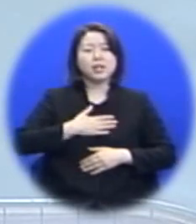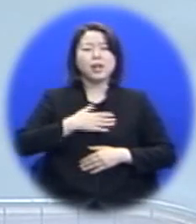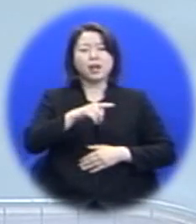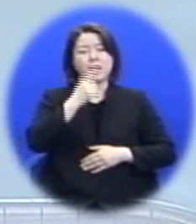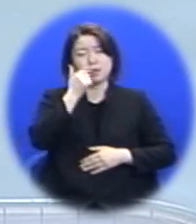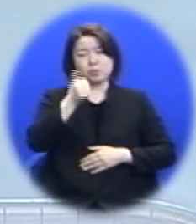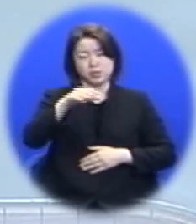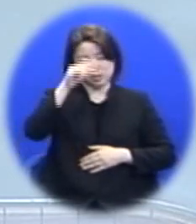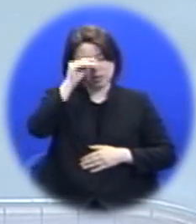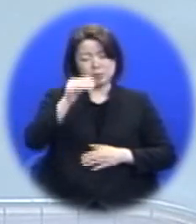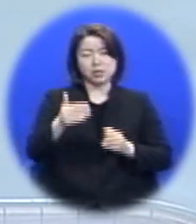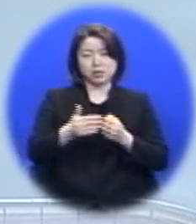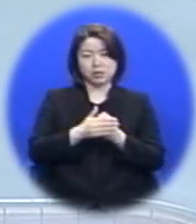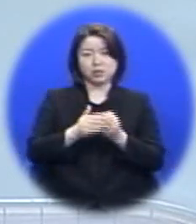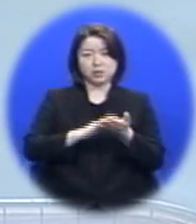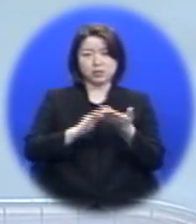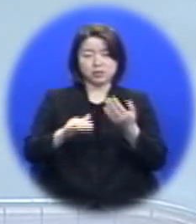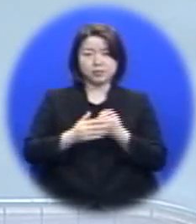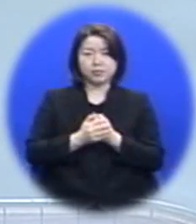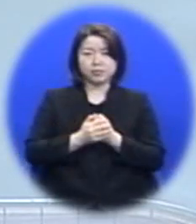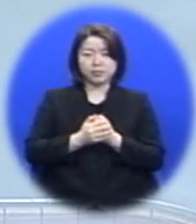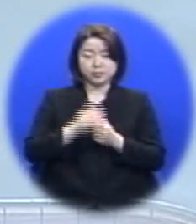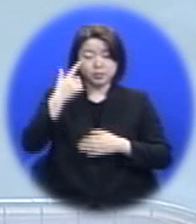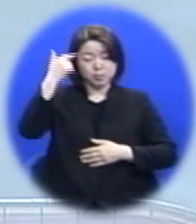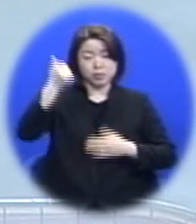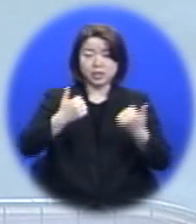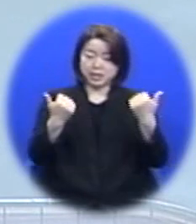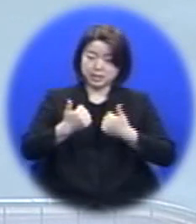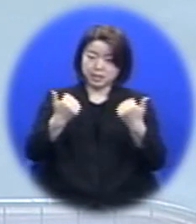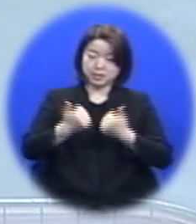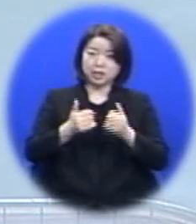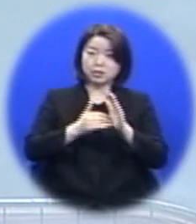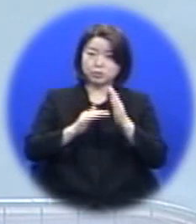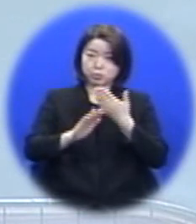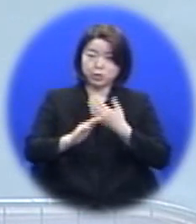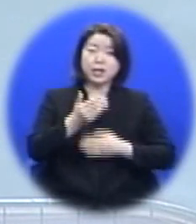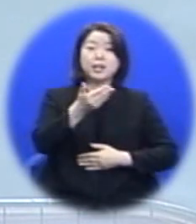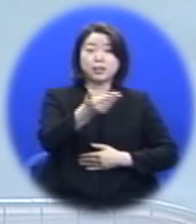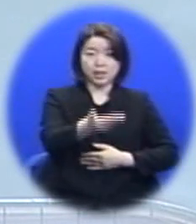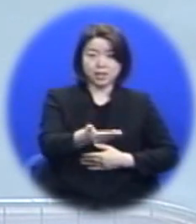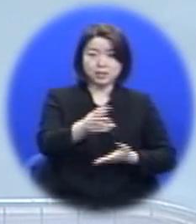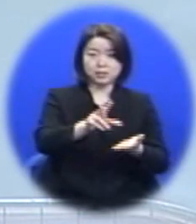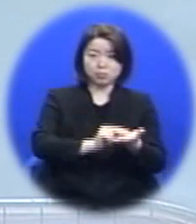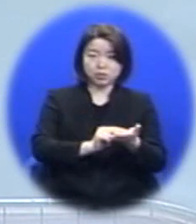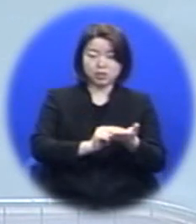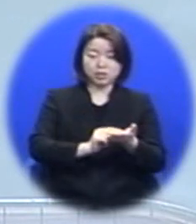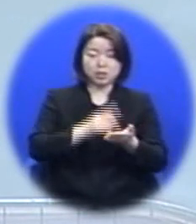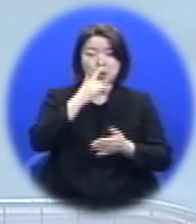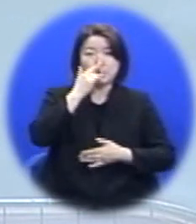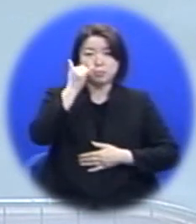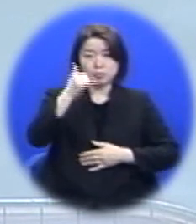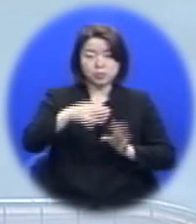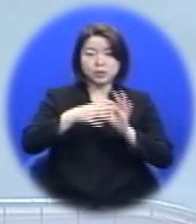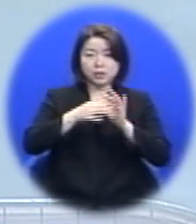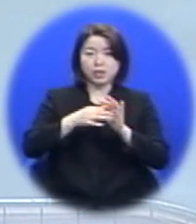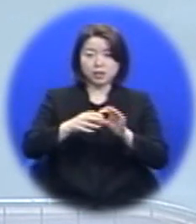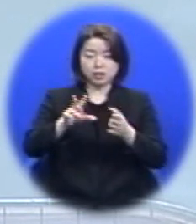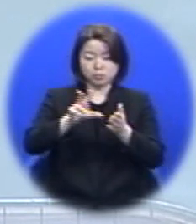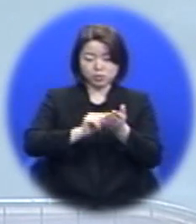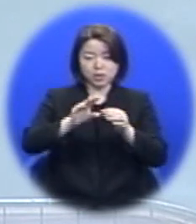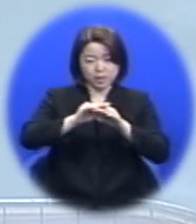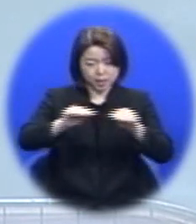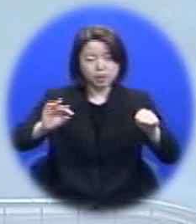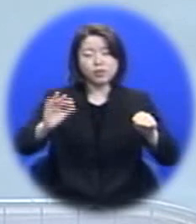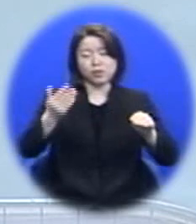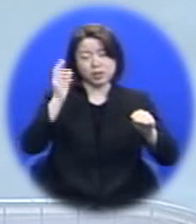됐어요. 목사님과 상담하면서 당신의 문제는 부모님과의 관계가 해결돼야 될